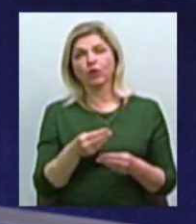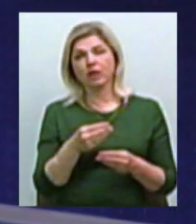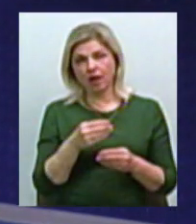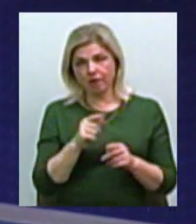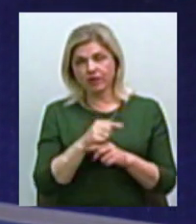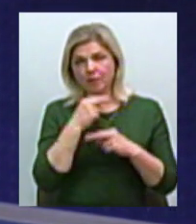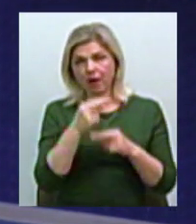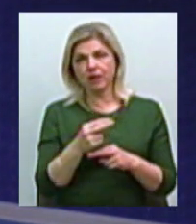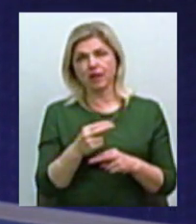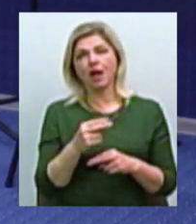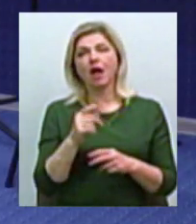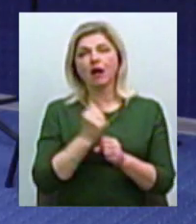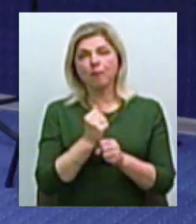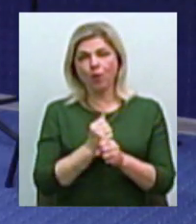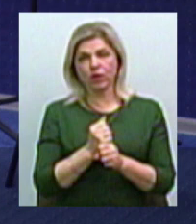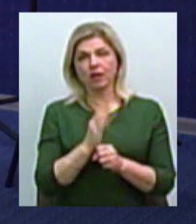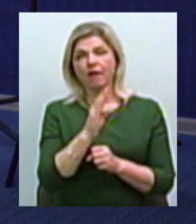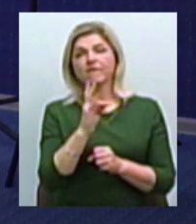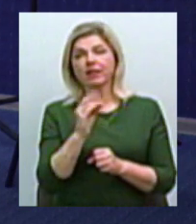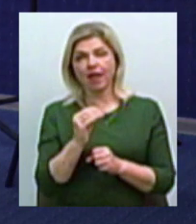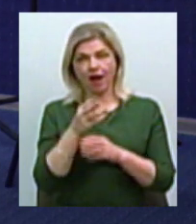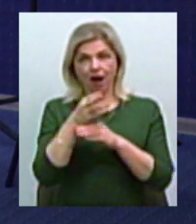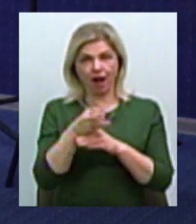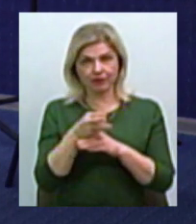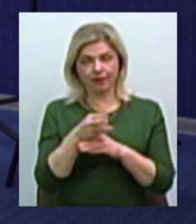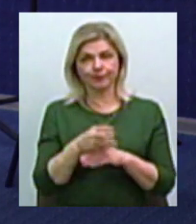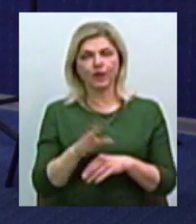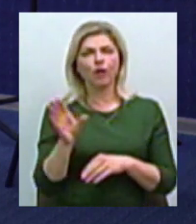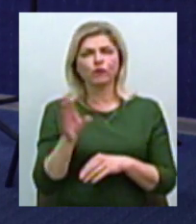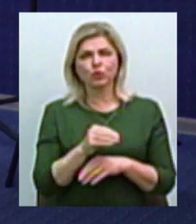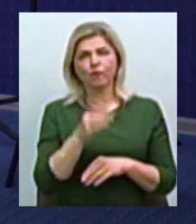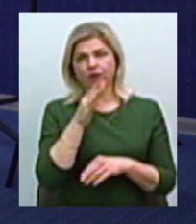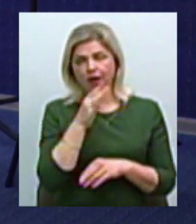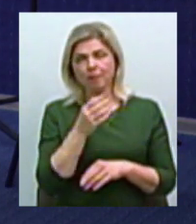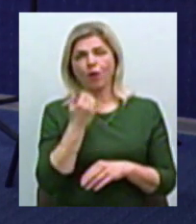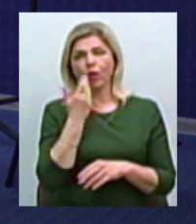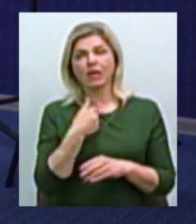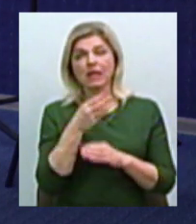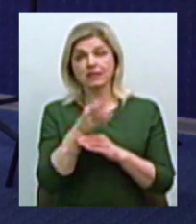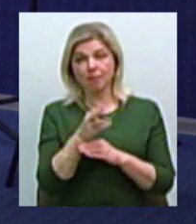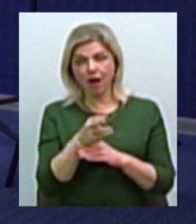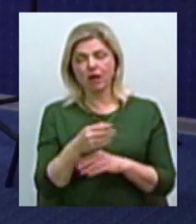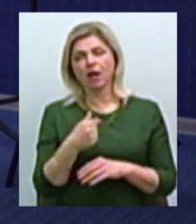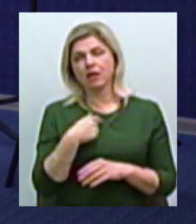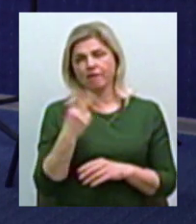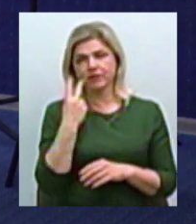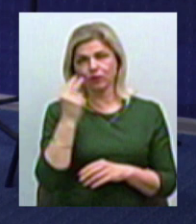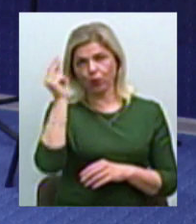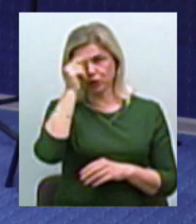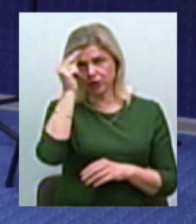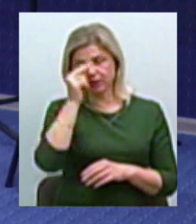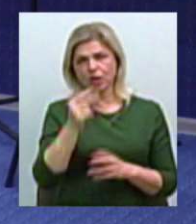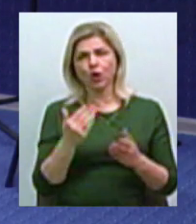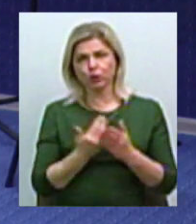та монтував фільм. Протягом цього часу, як ми знімали, я завжди вчився. Новий день, зйомок,